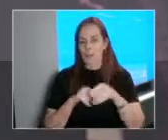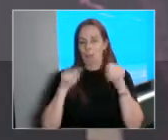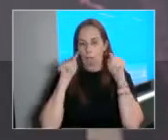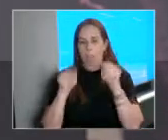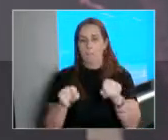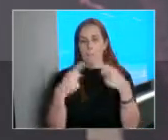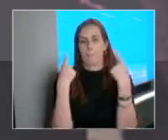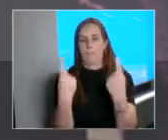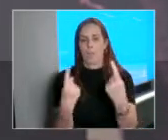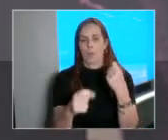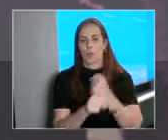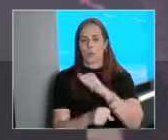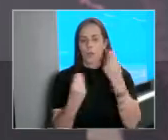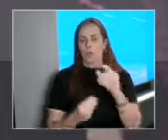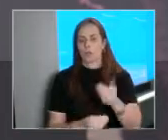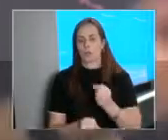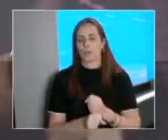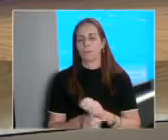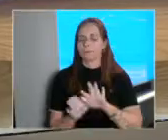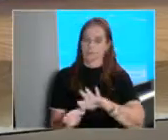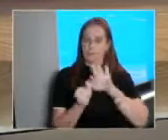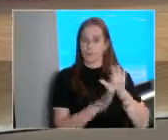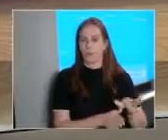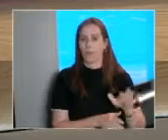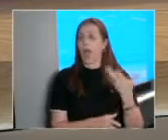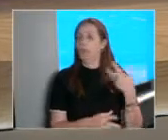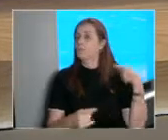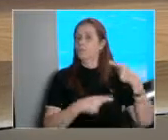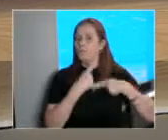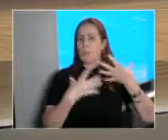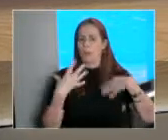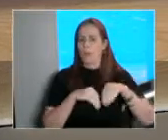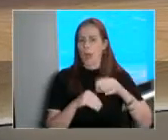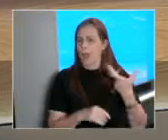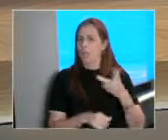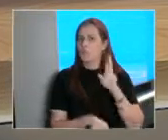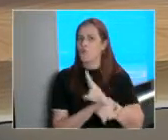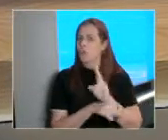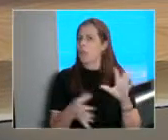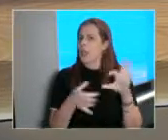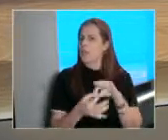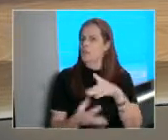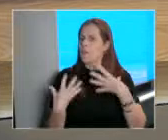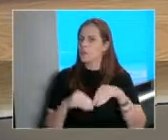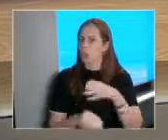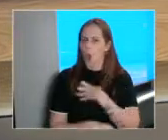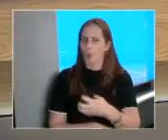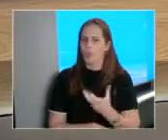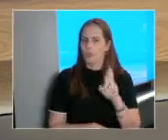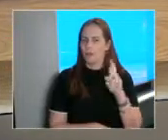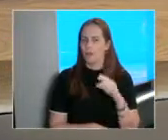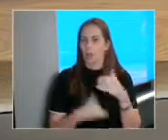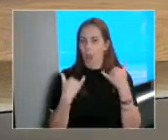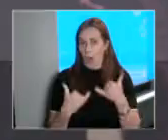דבר, אנשים בשטח יודעים הכי טוב. בוא נחזור לדבר על הברון, על השושלת, שושלת רוטשילד, איך הם שומרים על קשר איתכם? אז ככה,